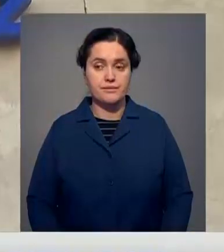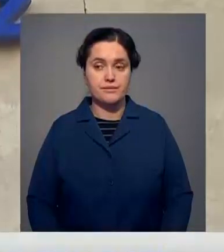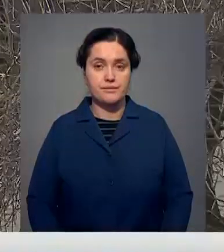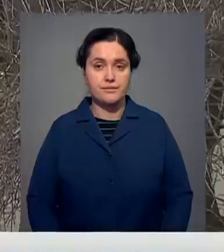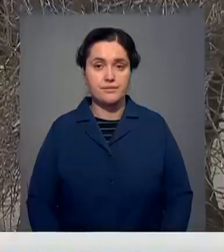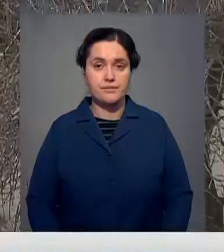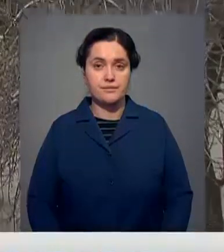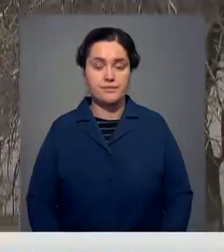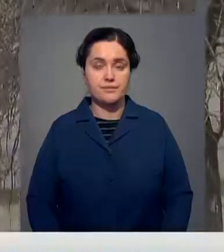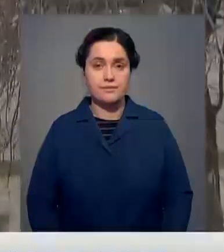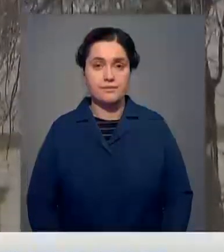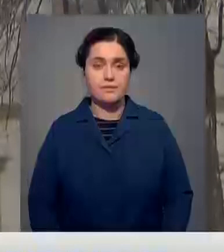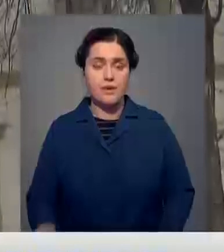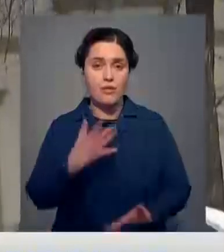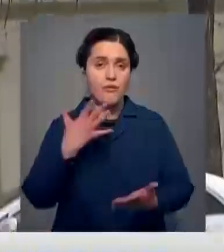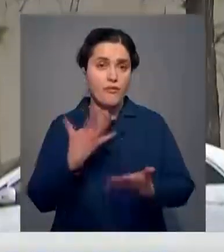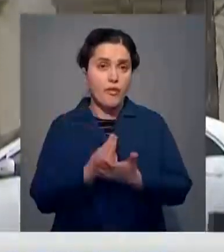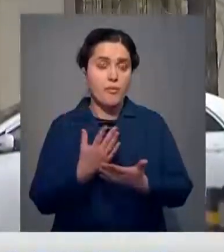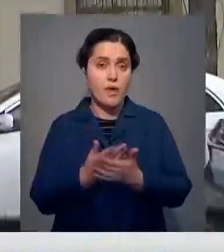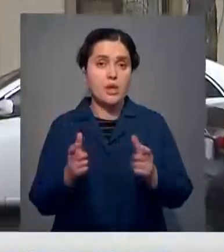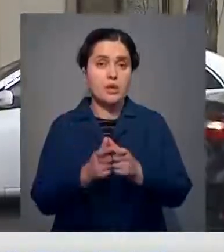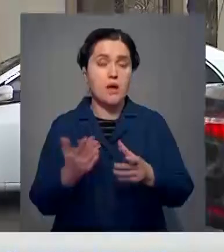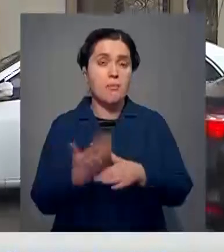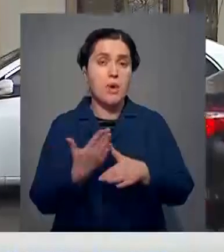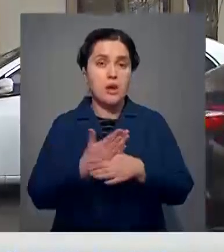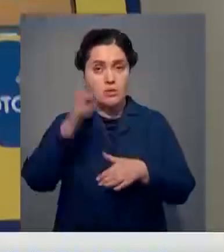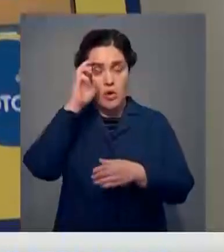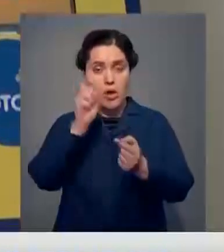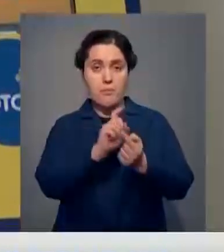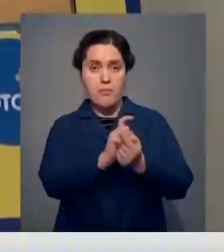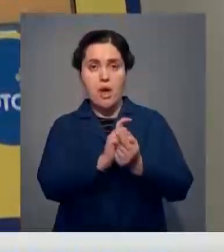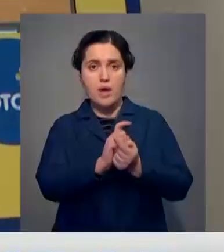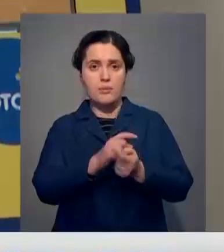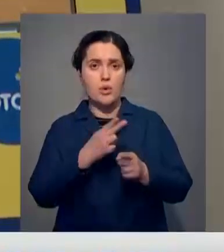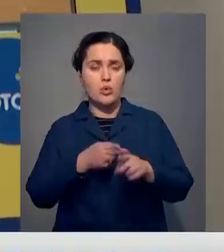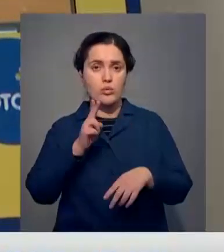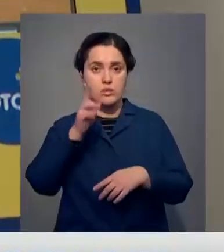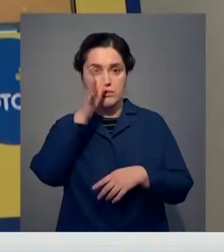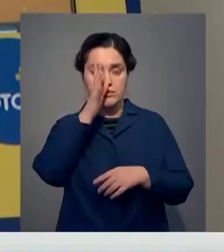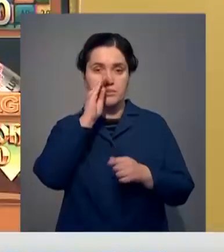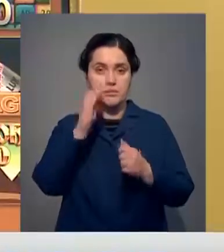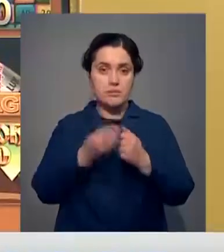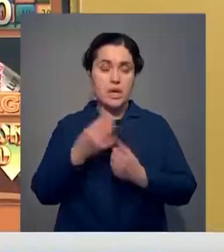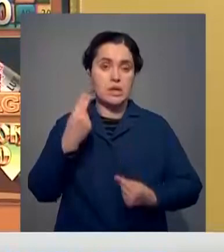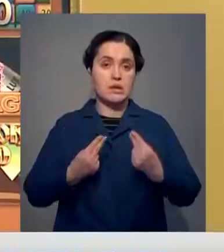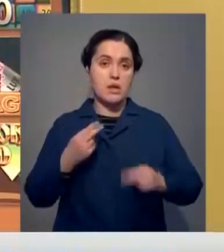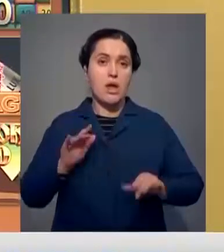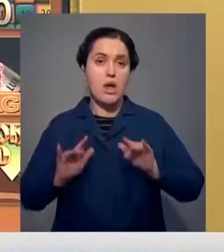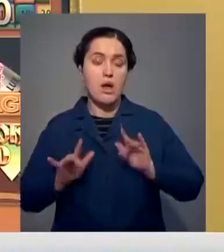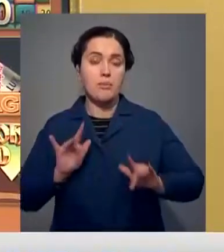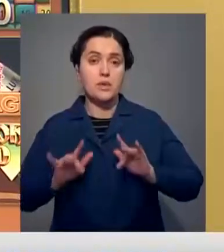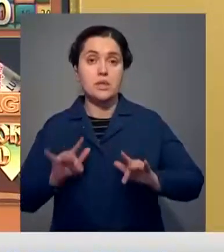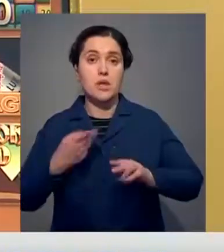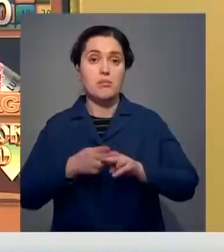Национальный оператор лотереи Сетте Жолдас помогает государству в борьбе с нелегальным игорным бизнесом. Благодаря новому проекту «Лотоматик» из